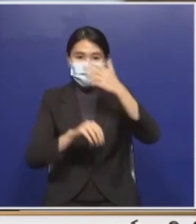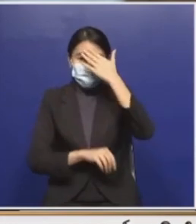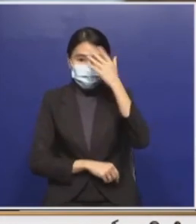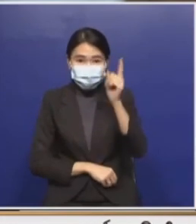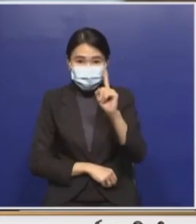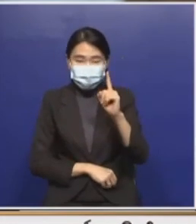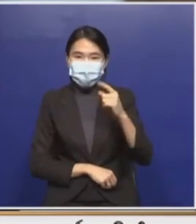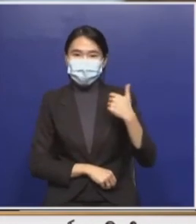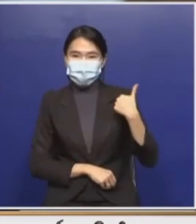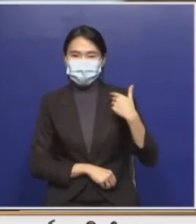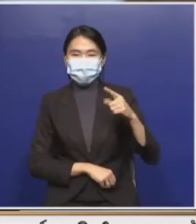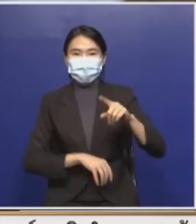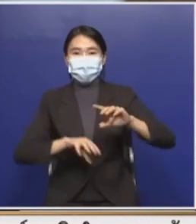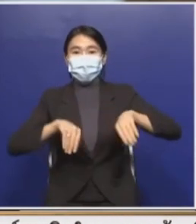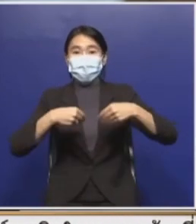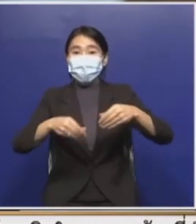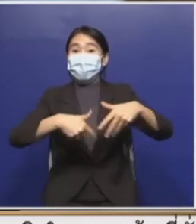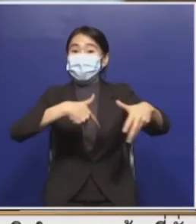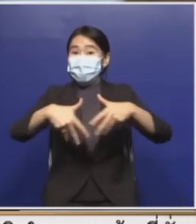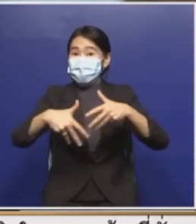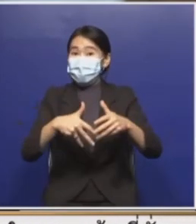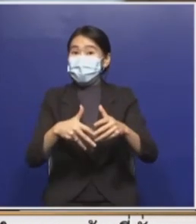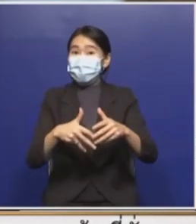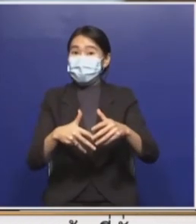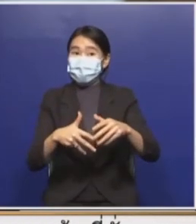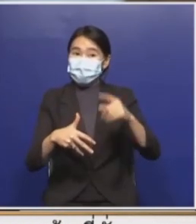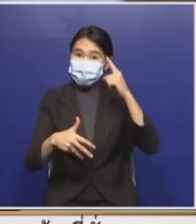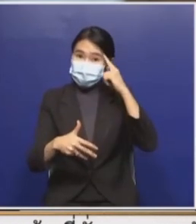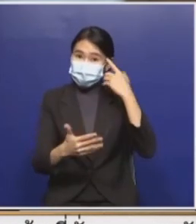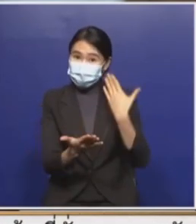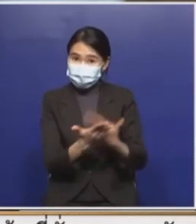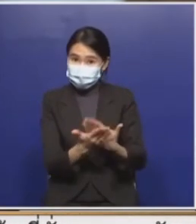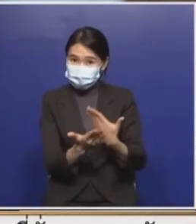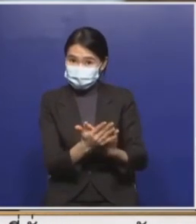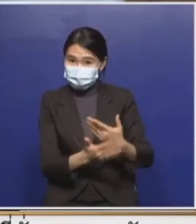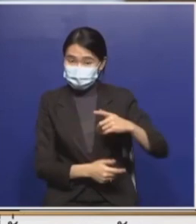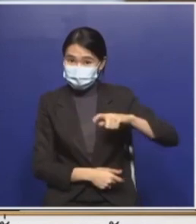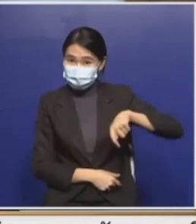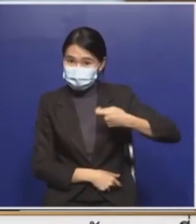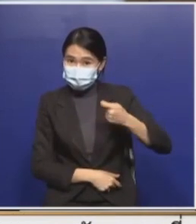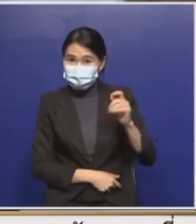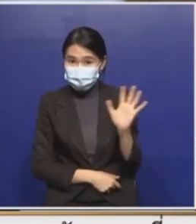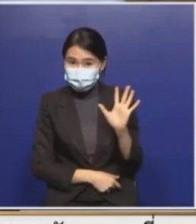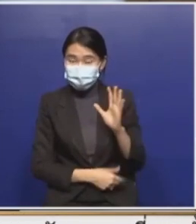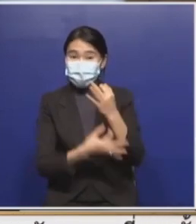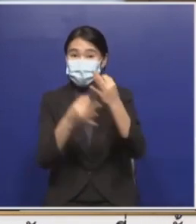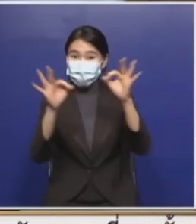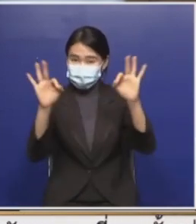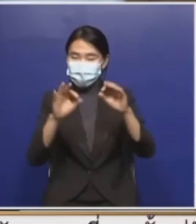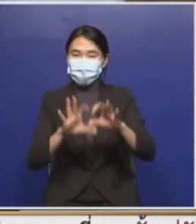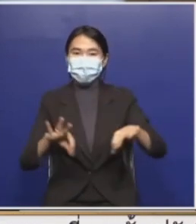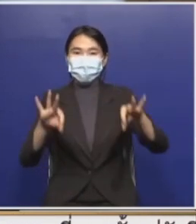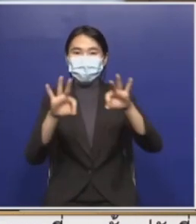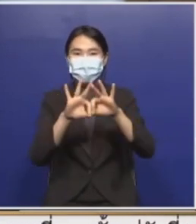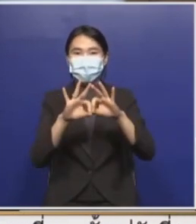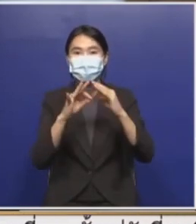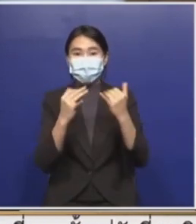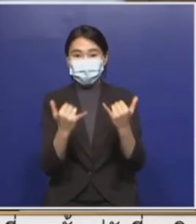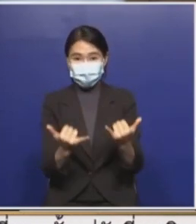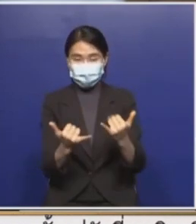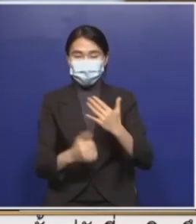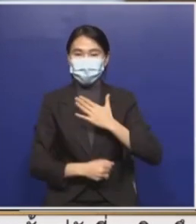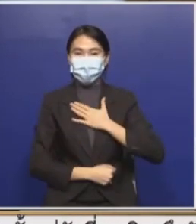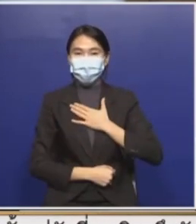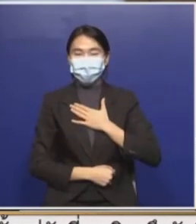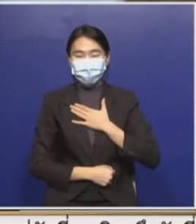การจัดให้ประชาชนโดยไม่คิดค่าใช้จ่ายตรงนี้เป็นสิ่งสำคัญครับวันนี้